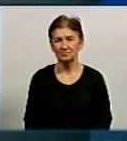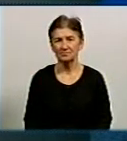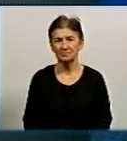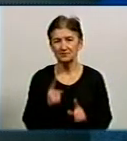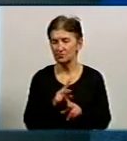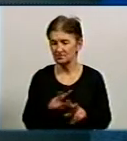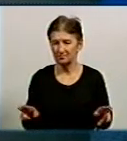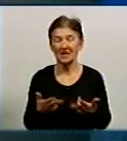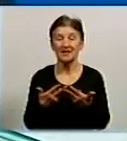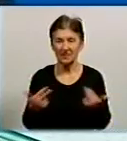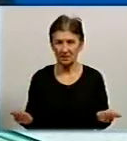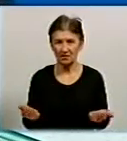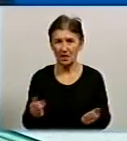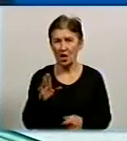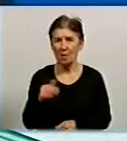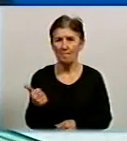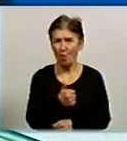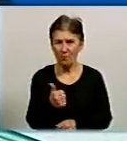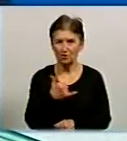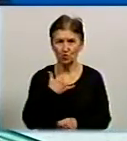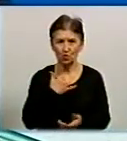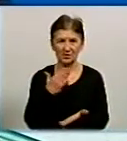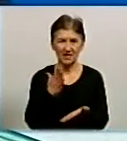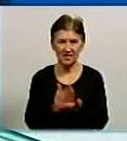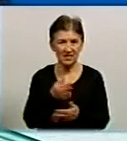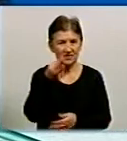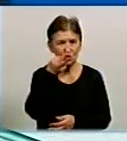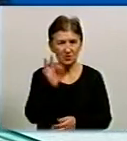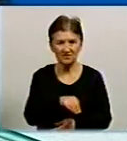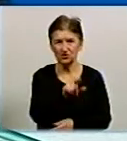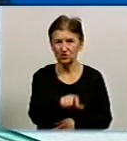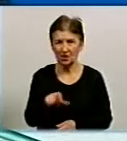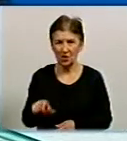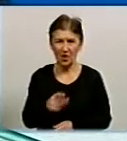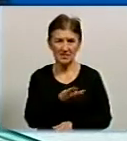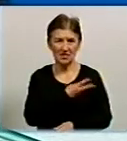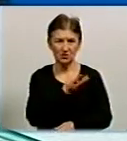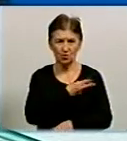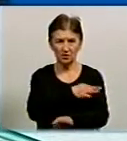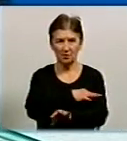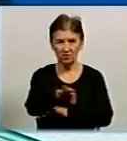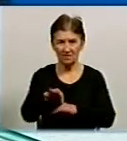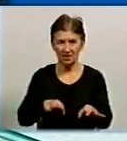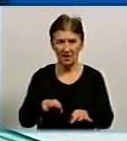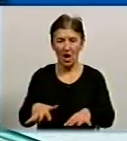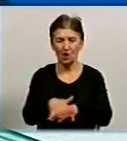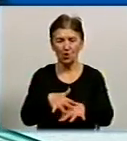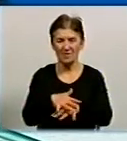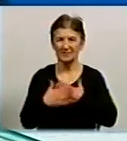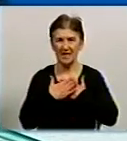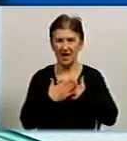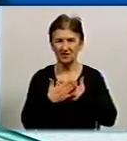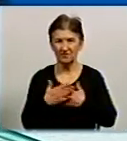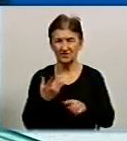Однозначно так. Тому що, по-перше, у нас вже є досвідчені люди, ініціатори проєктів, громадські активісти, які це вже